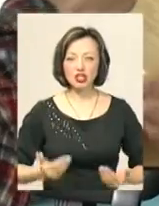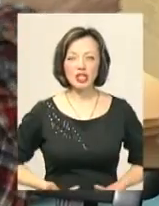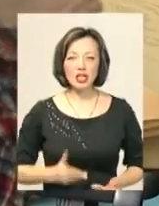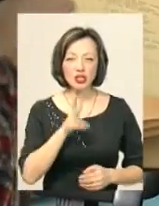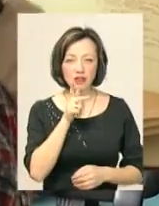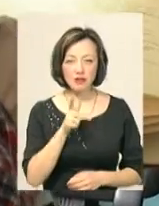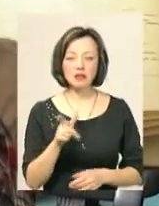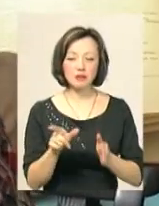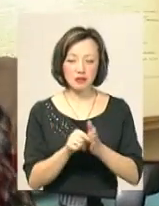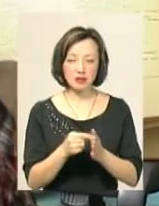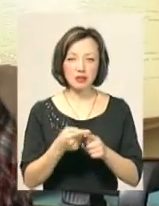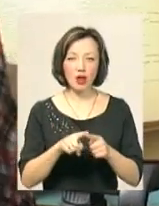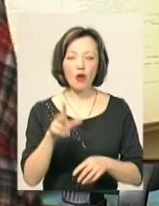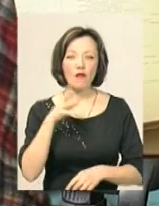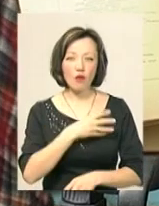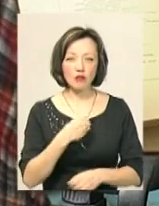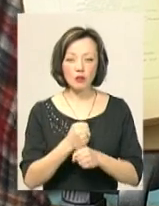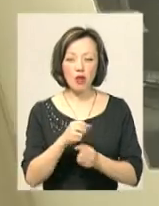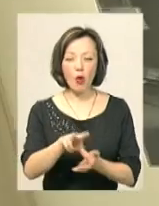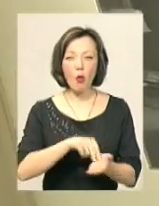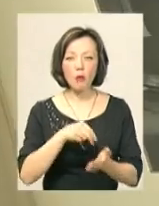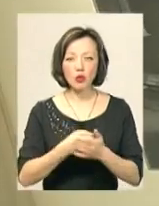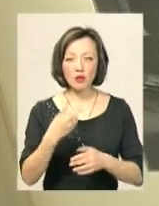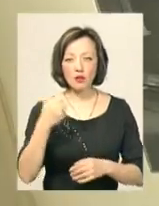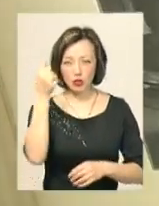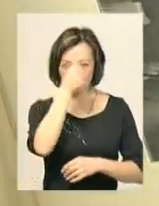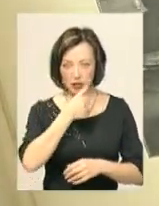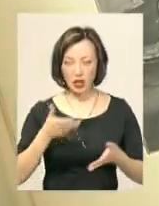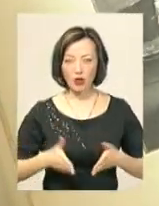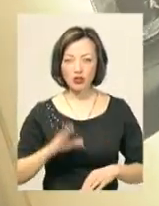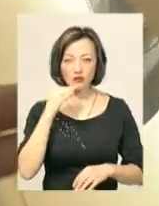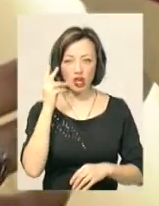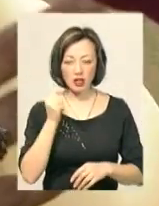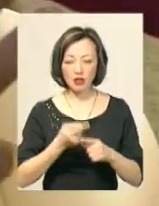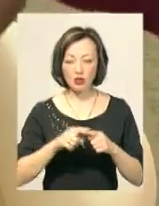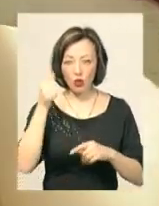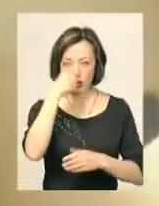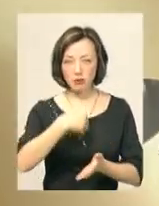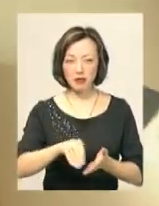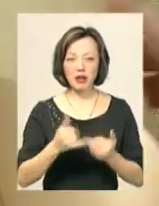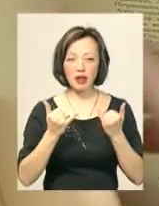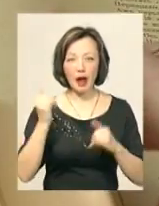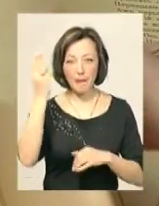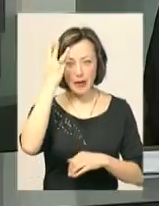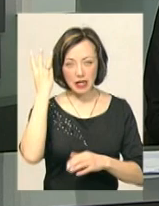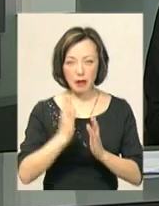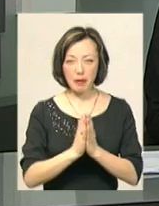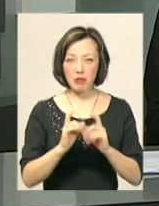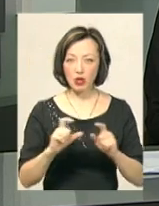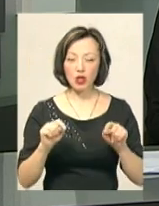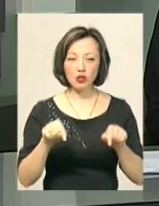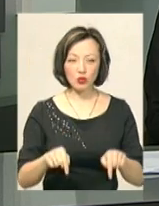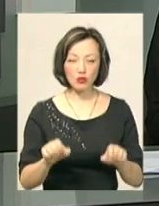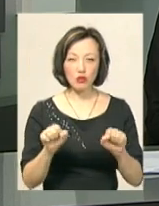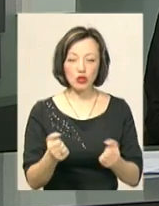з неї у Львові зробили копію до 200-річчя від дня народження Тараса Шевченка. Цьогоріч книжку придбали для Хмельницької книгозбірні. І саме тут